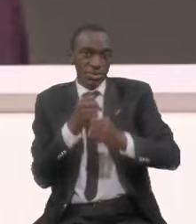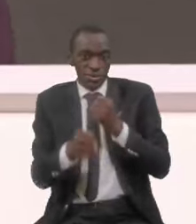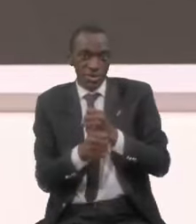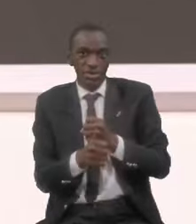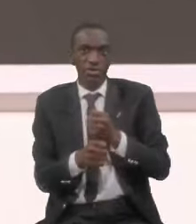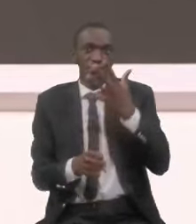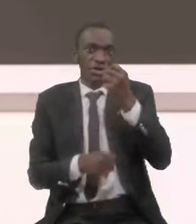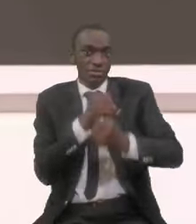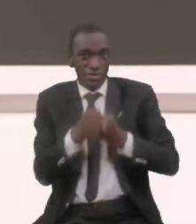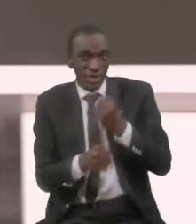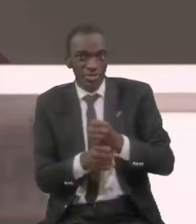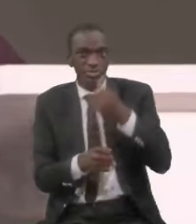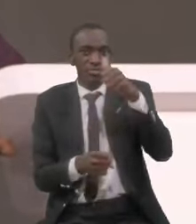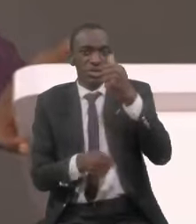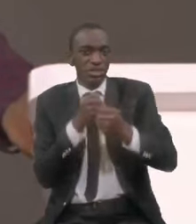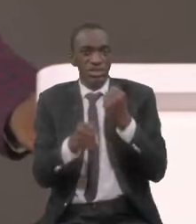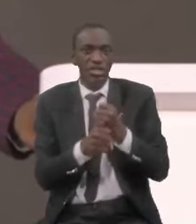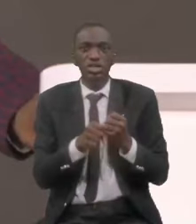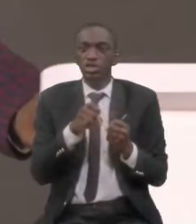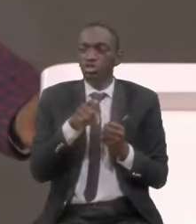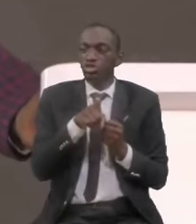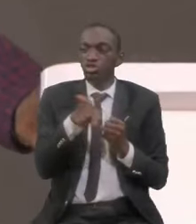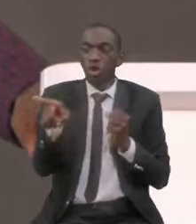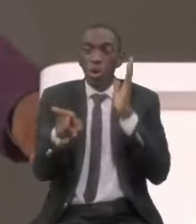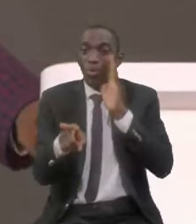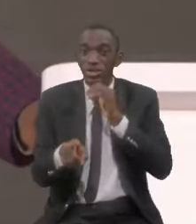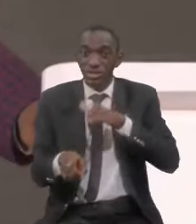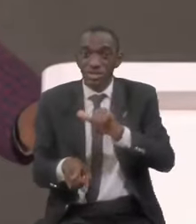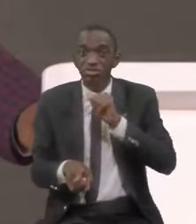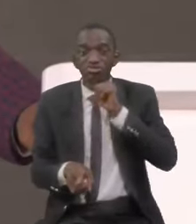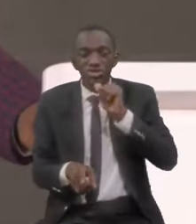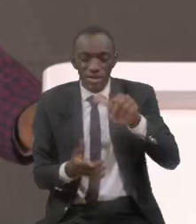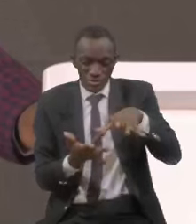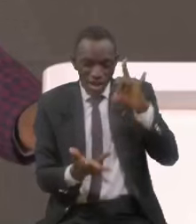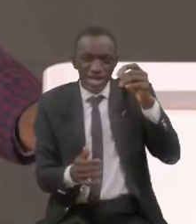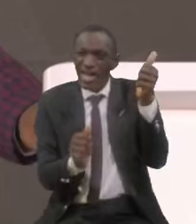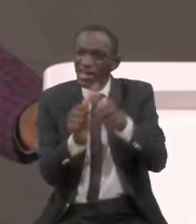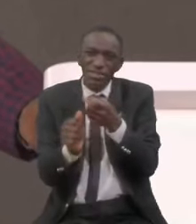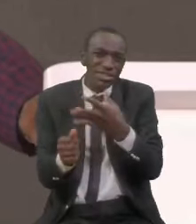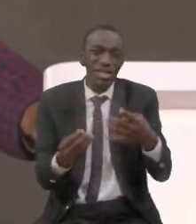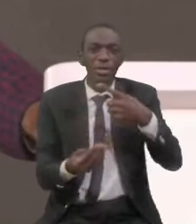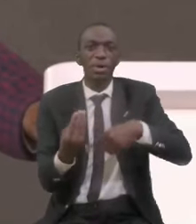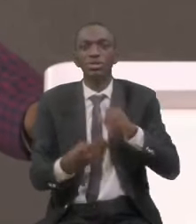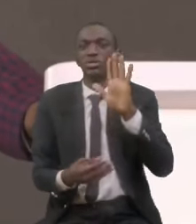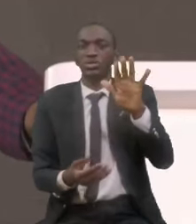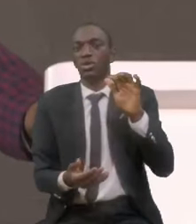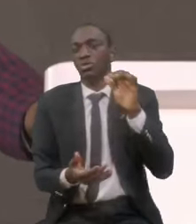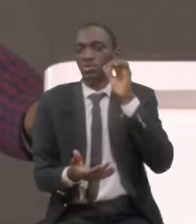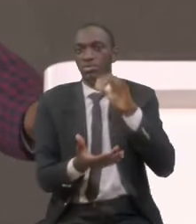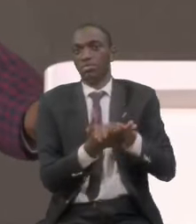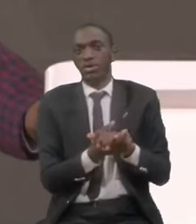tu n'auras toujours pas tout découvert sur ton époux. C'est pourquoi les gens